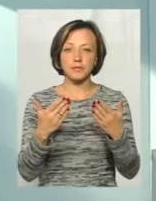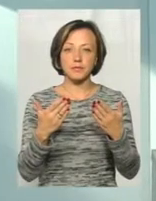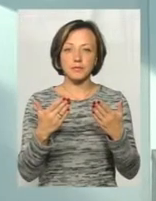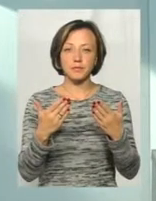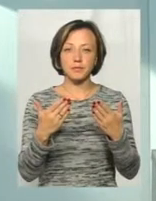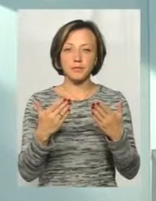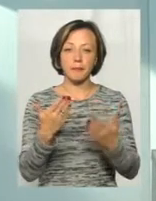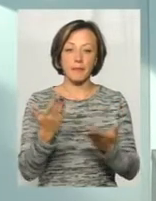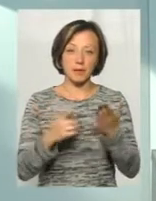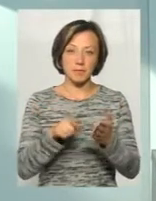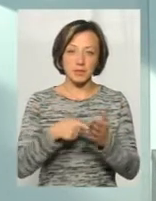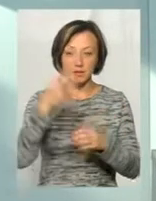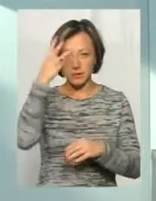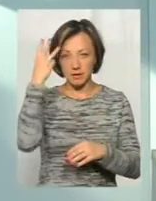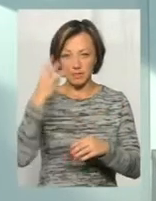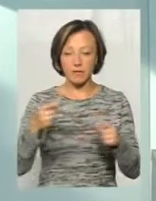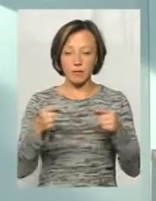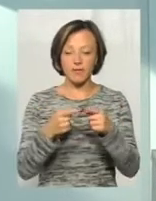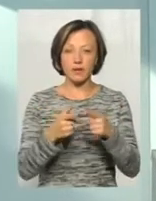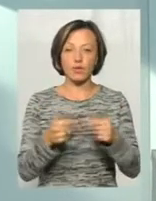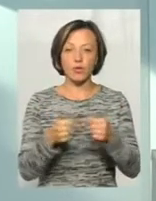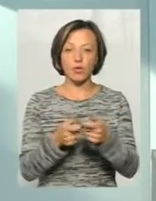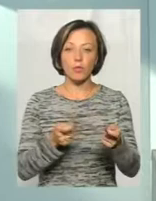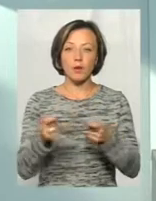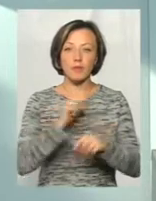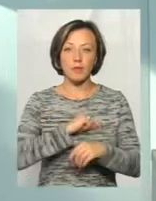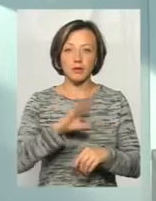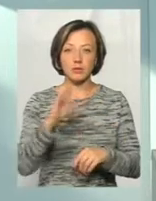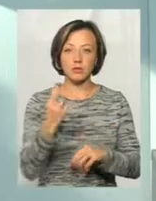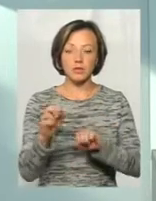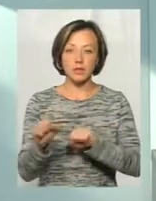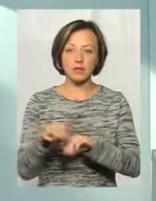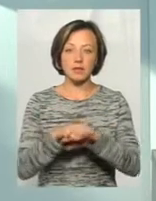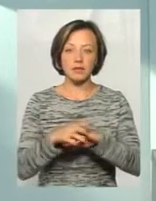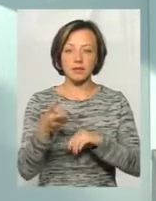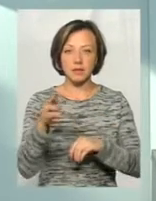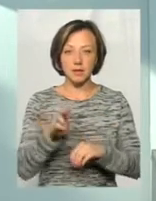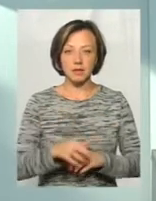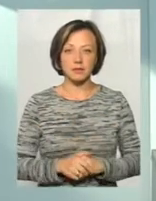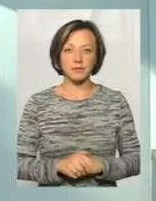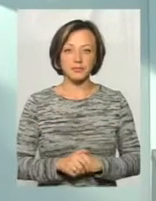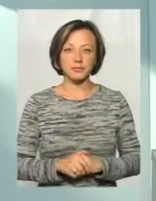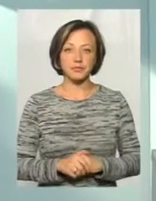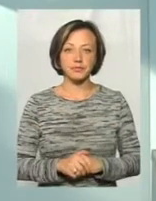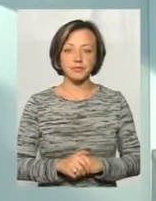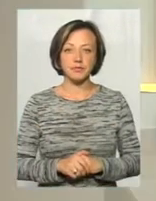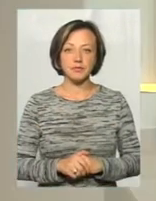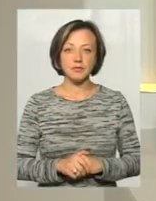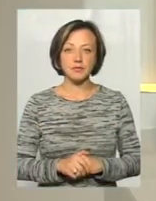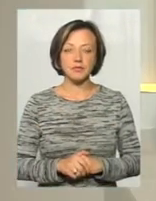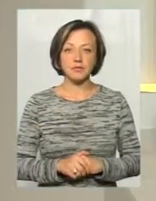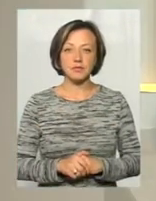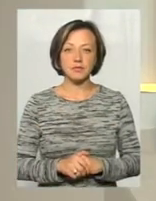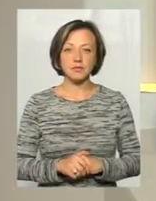якщо це місто Хмельницьке, на відповідну філію управління праці та соціального захисту населення Хмельницької міської ради. Пане Вадим, за